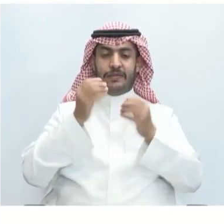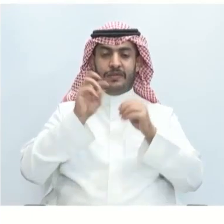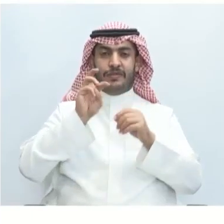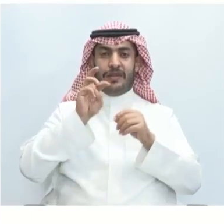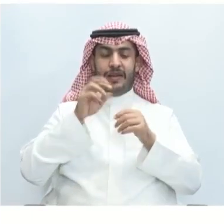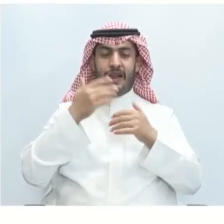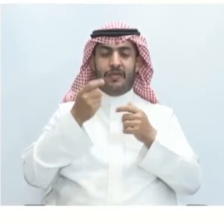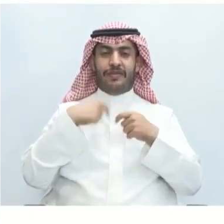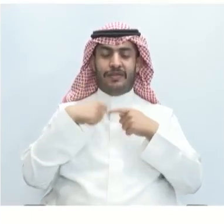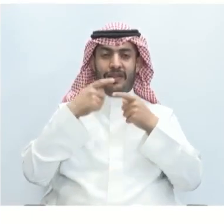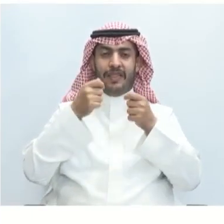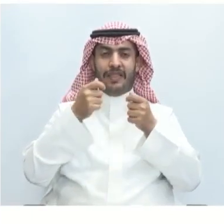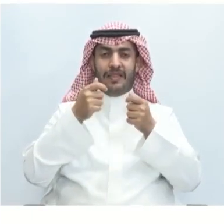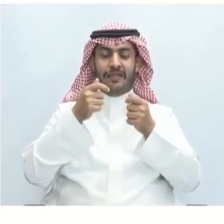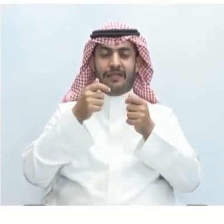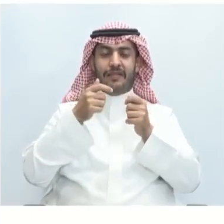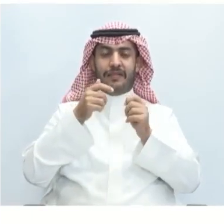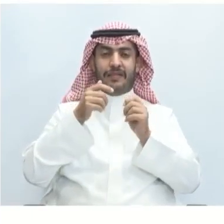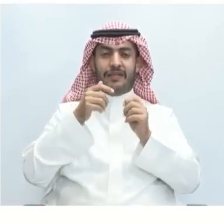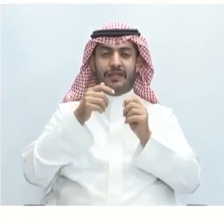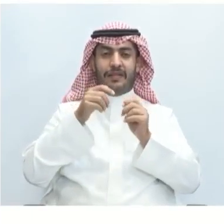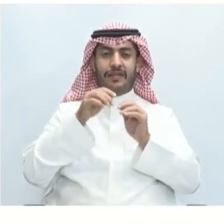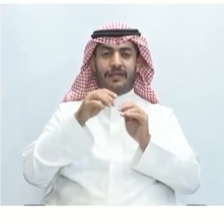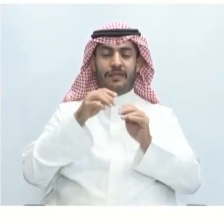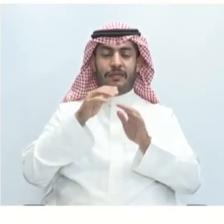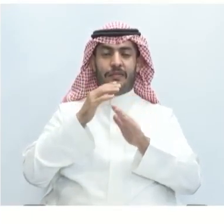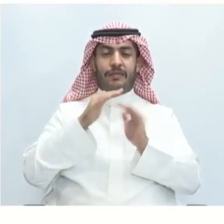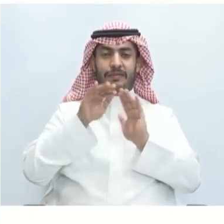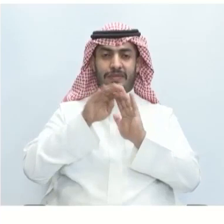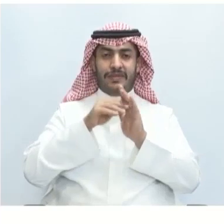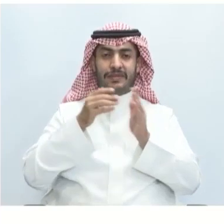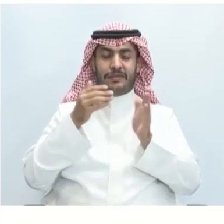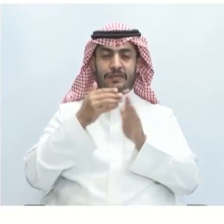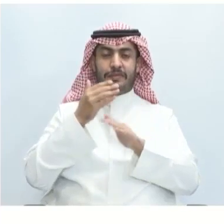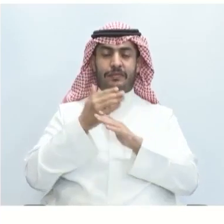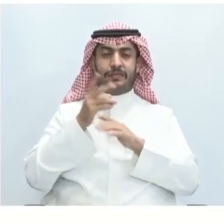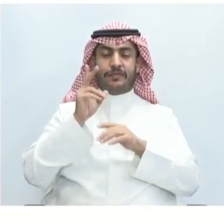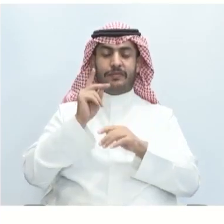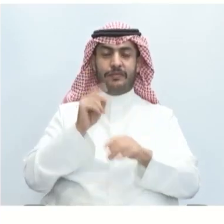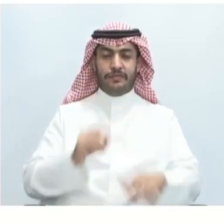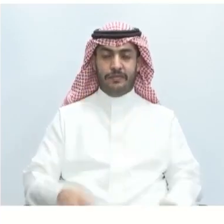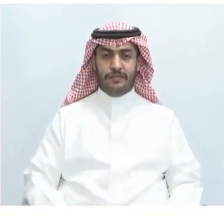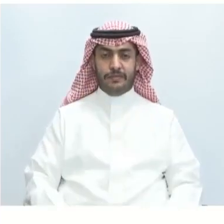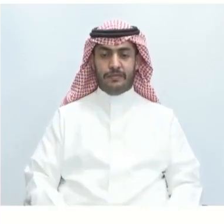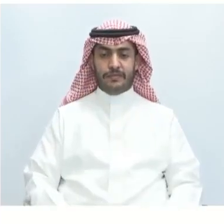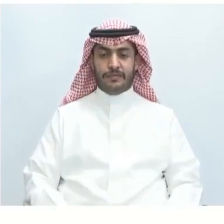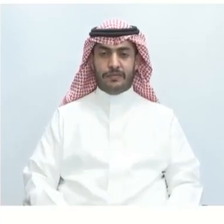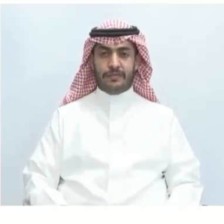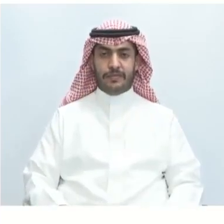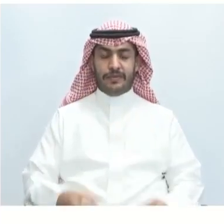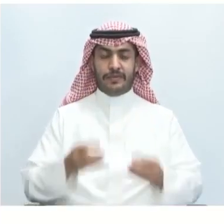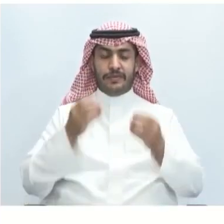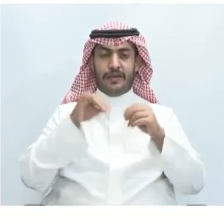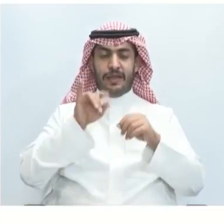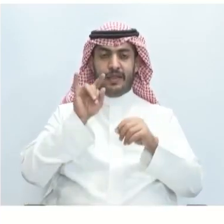الشركه ان تقلص التكاليف الى اقل حد ممكن وبالتاكيد من خلال توزيع